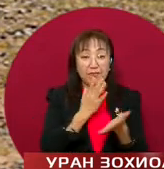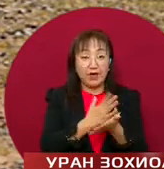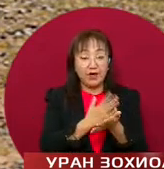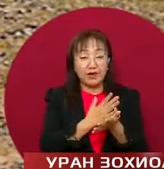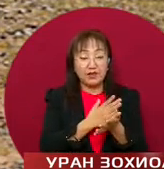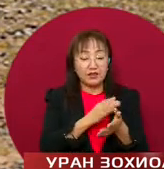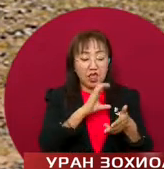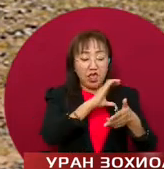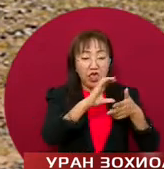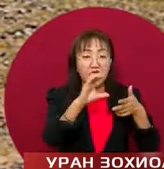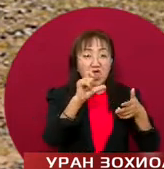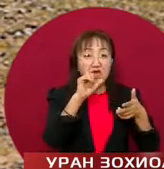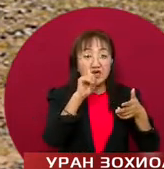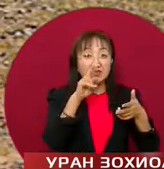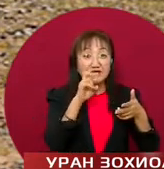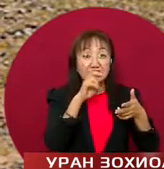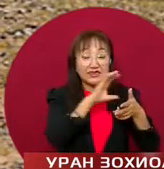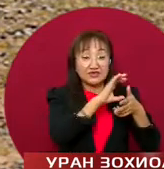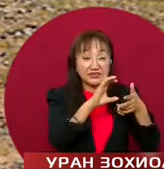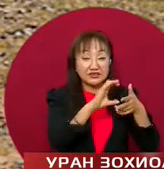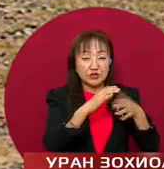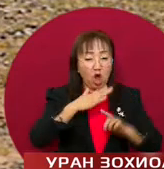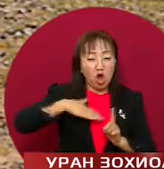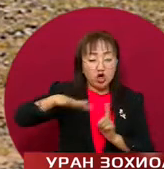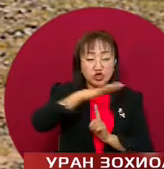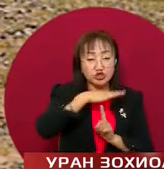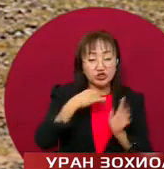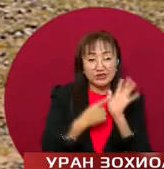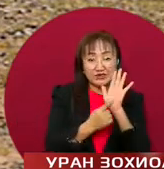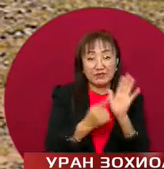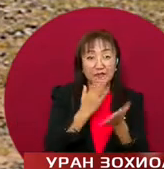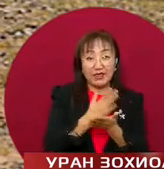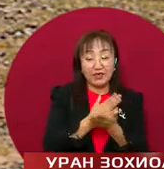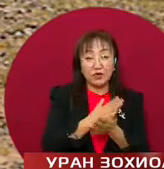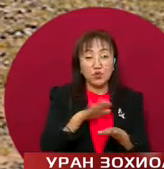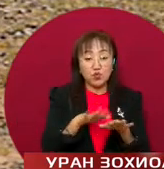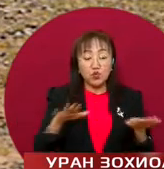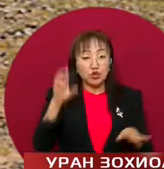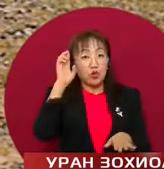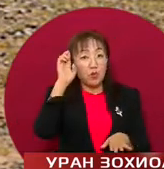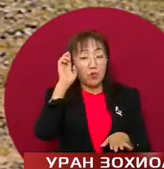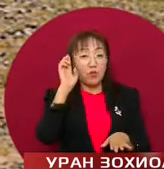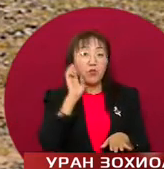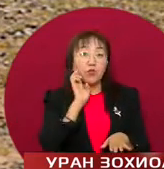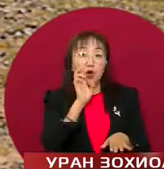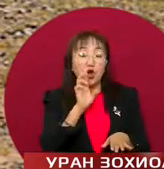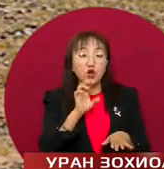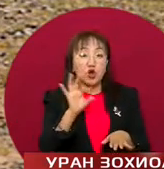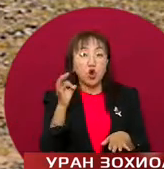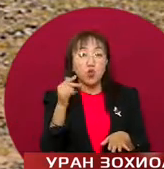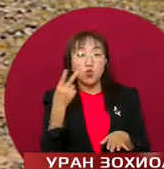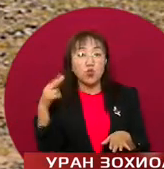бол орчин их төрслөгддөг. Тэгэхээр хүүхдийн бор өгүүллийн эхлэл хэсэг тэр орчныг дүрслсэн